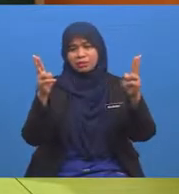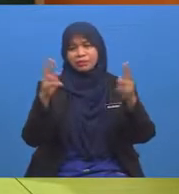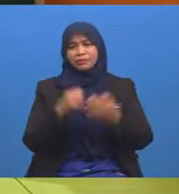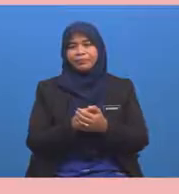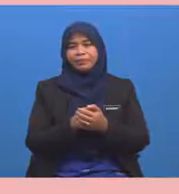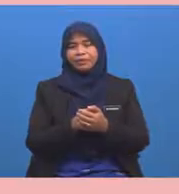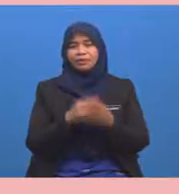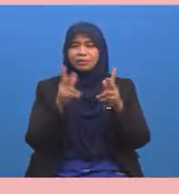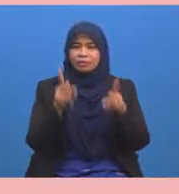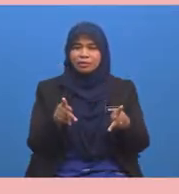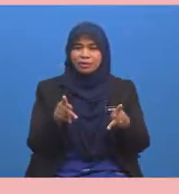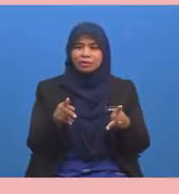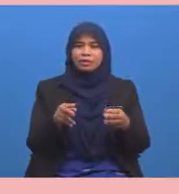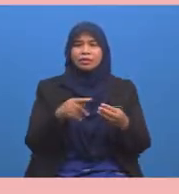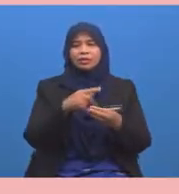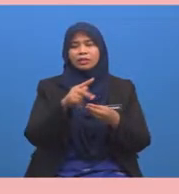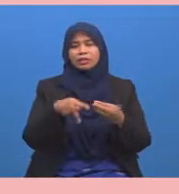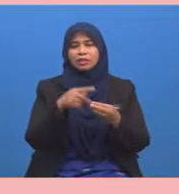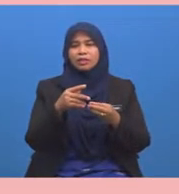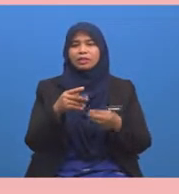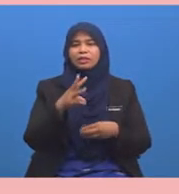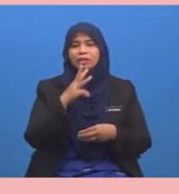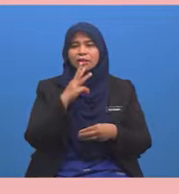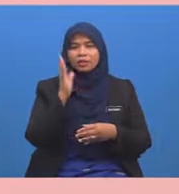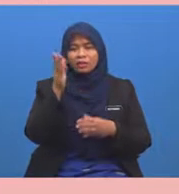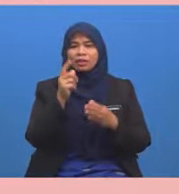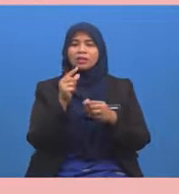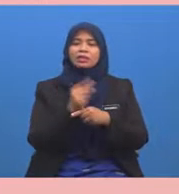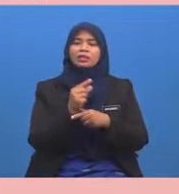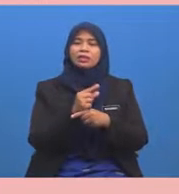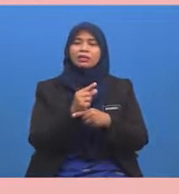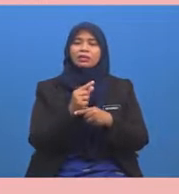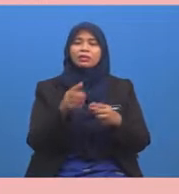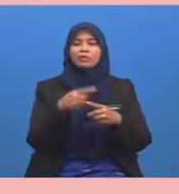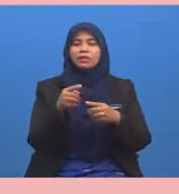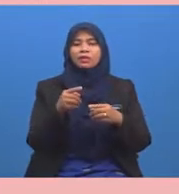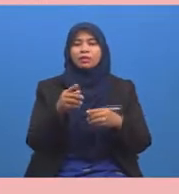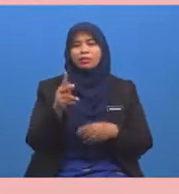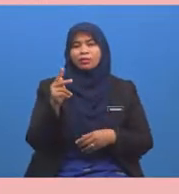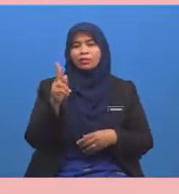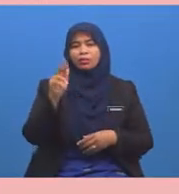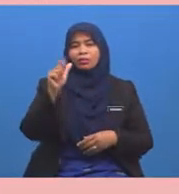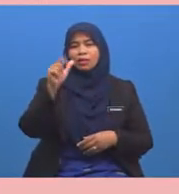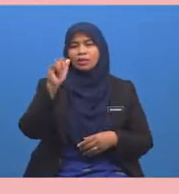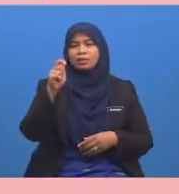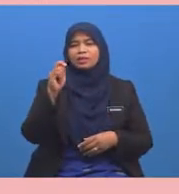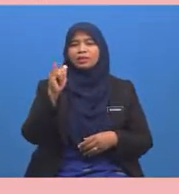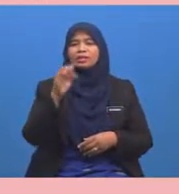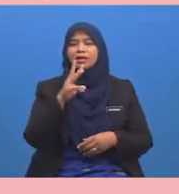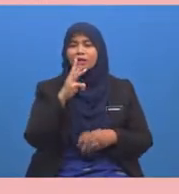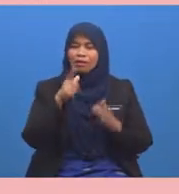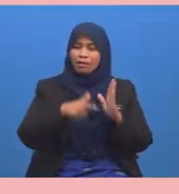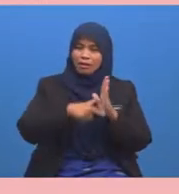Pelajar-pelajar, kitaran hidrologi akan terganggu apabila kuantiti air berlebihan atau berkurangan dan